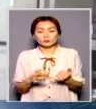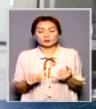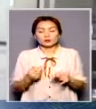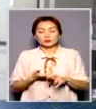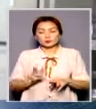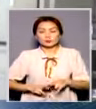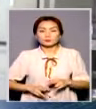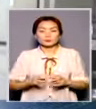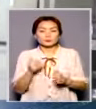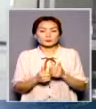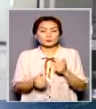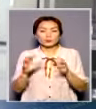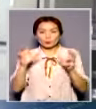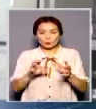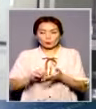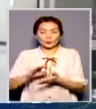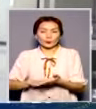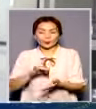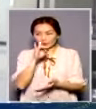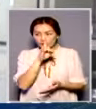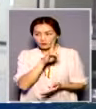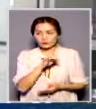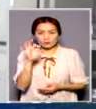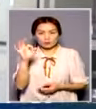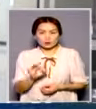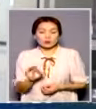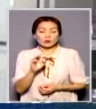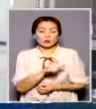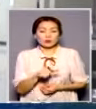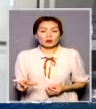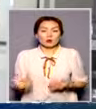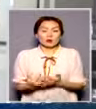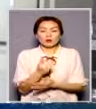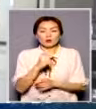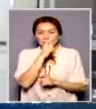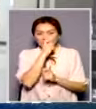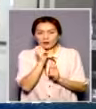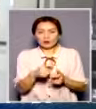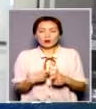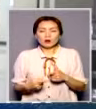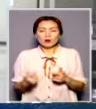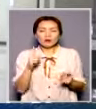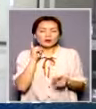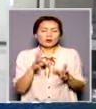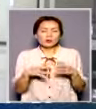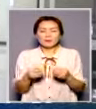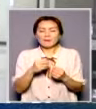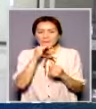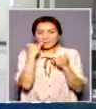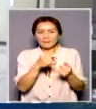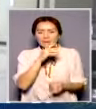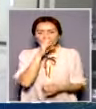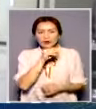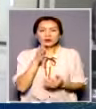жаңағы арабтарда бар еді, енді оларда мысалы мұнайдың бірдеңе процентін әрбір жаңа туылған нәресте немесе жас отбасы алатын болды.